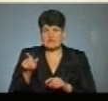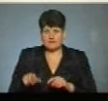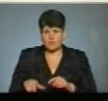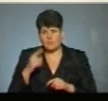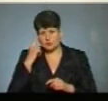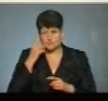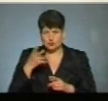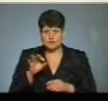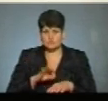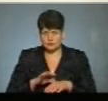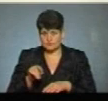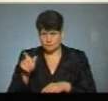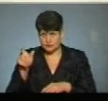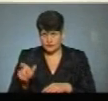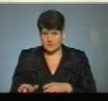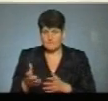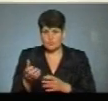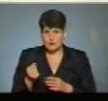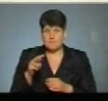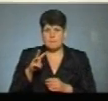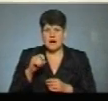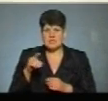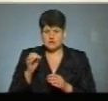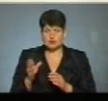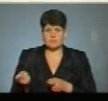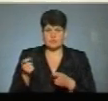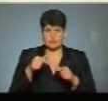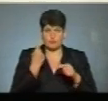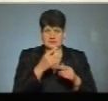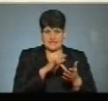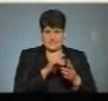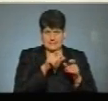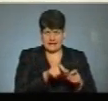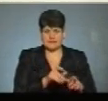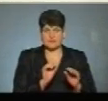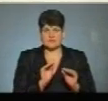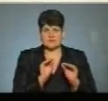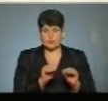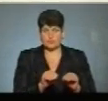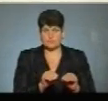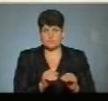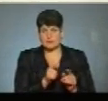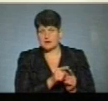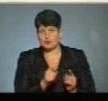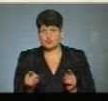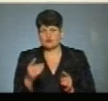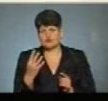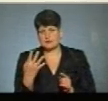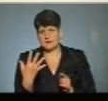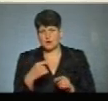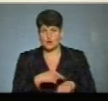або до людини, якої підозрюється інфікація, береться мазок, ведеться в обласний центр і встановлюється на